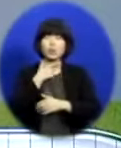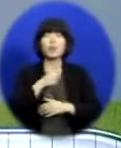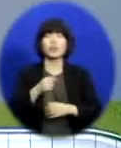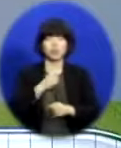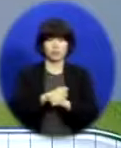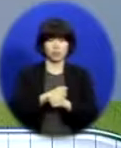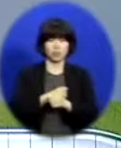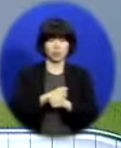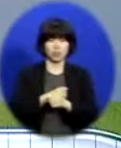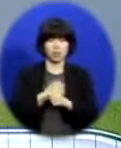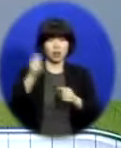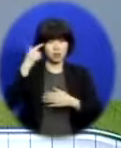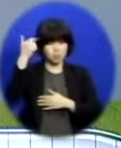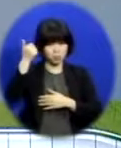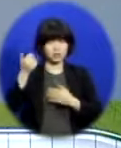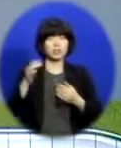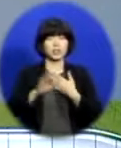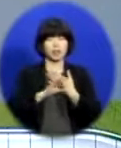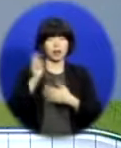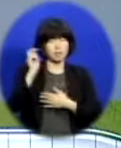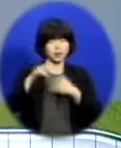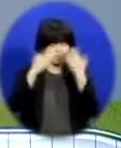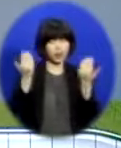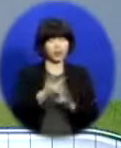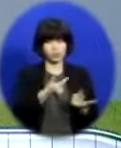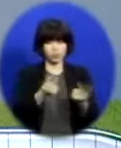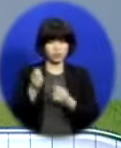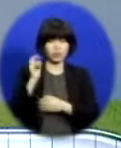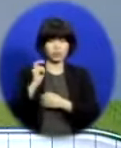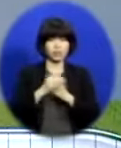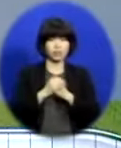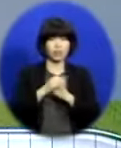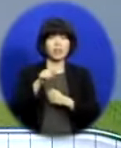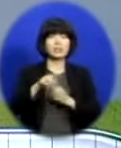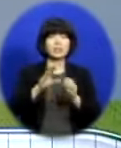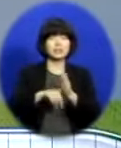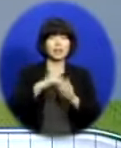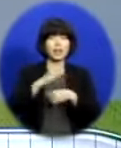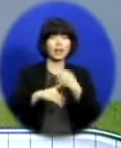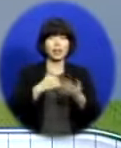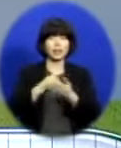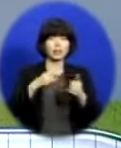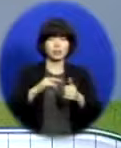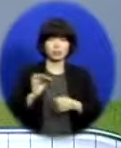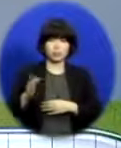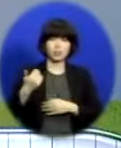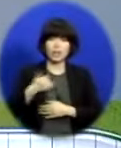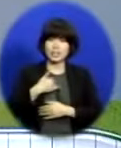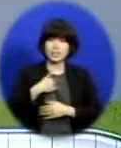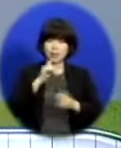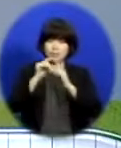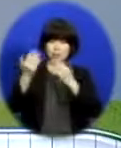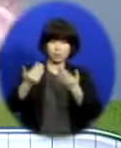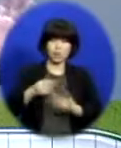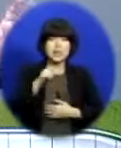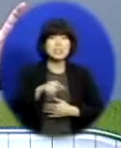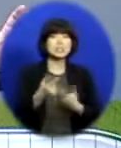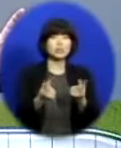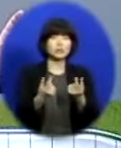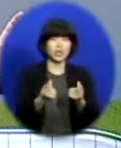사자라 다 그럴 것입니다 그때 하나님께서 저에게 최근에 말씀하신 것이 그와